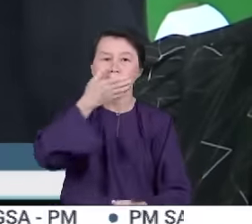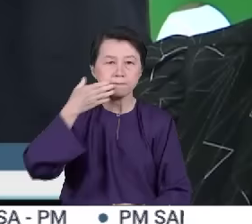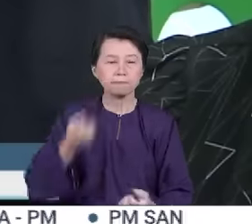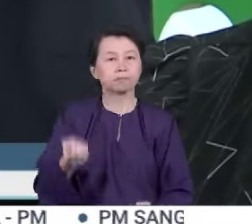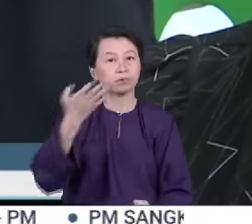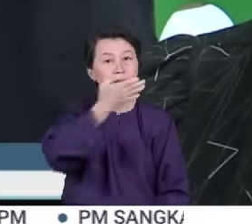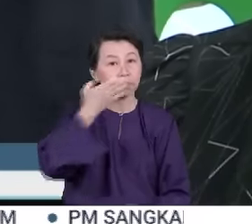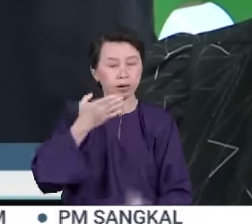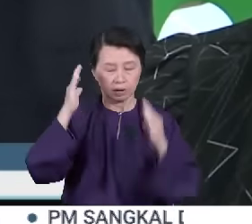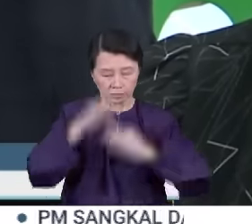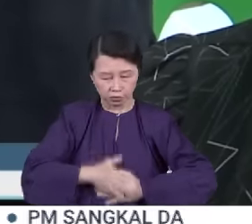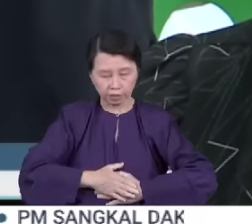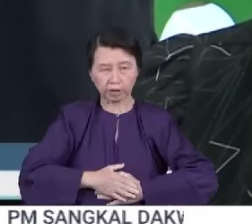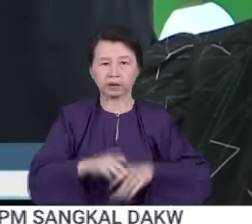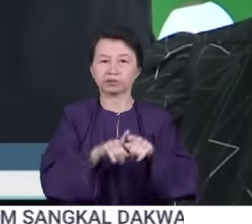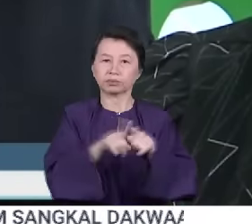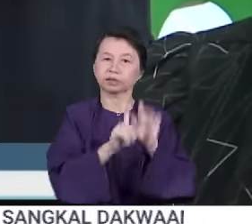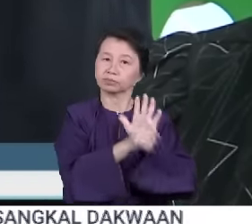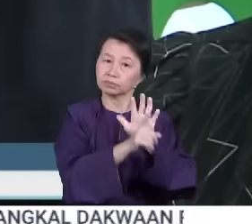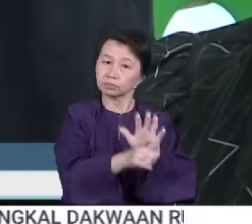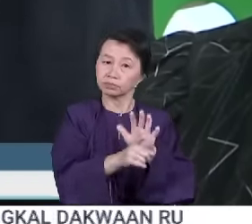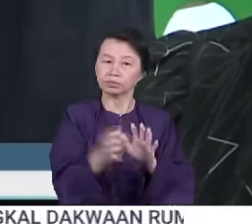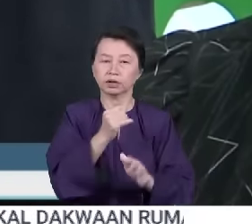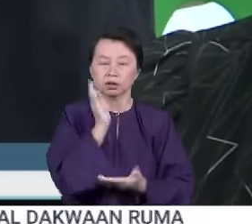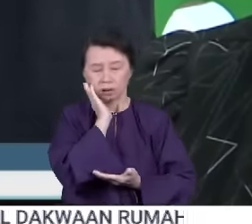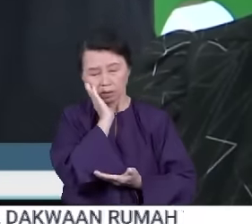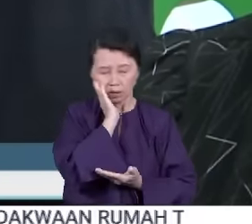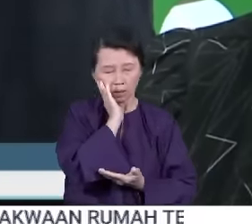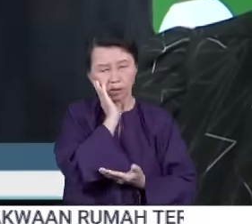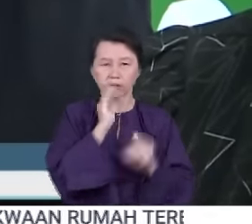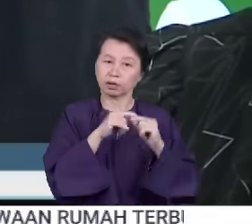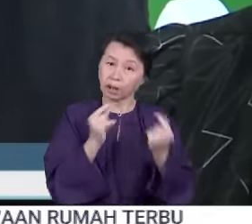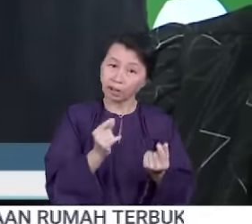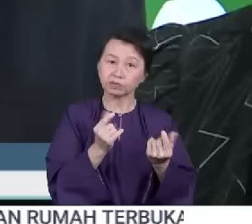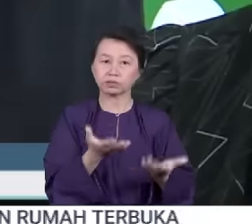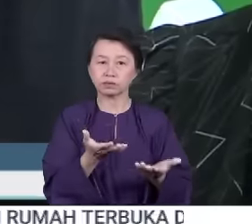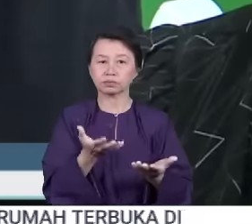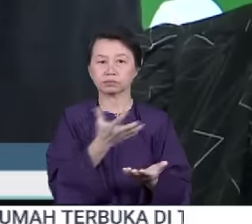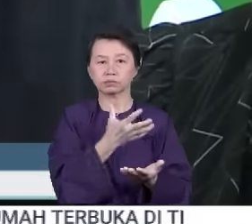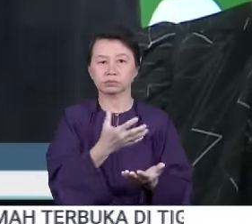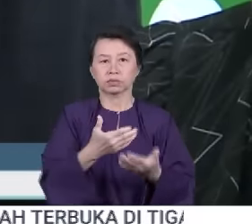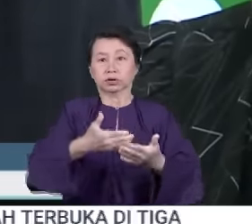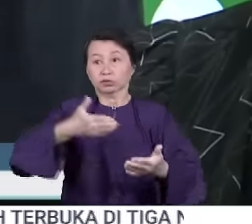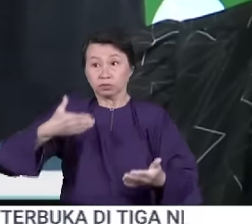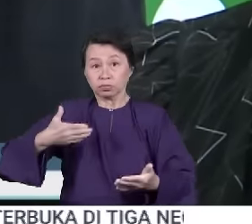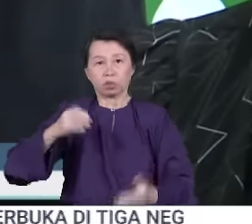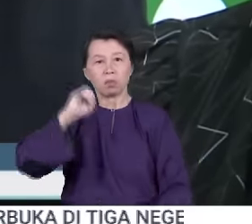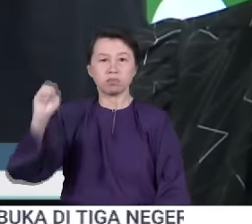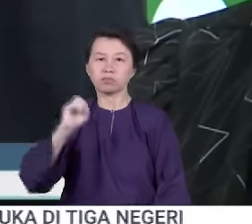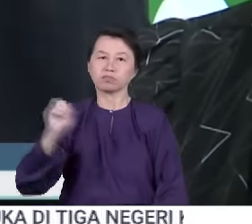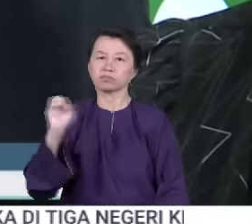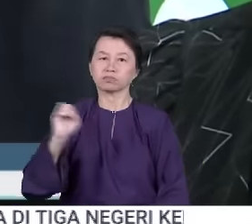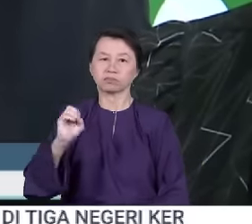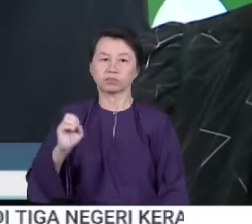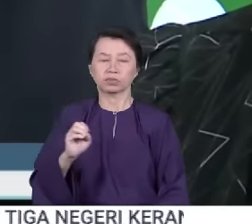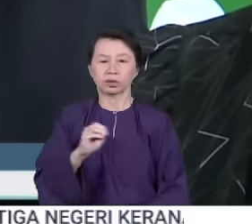solat berjemaah ramai-ramai, mengaji. Sebelum ini kamu pernah buat begitu juga? Sebelum ini tidak pernah. Masa